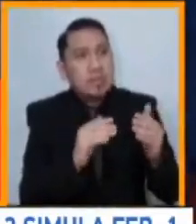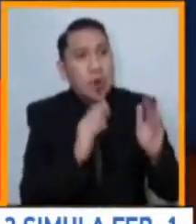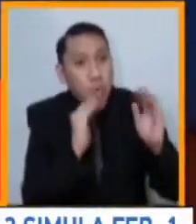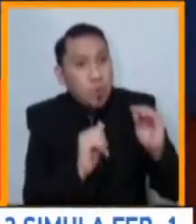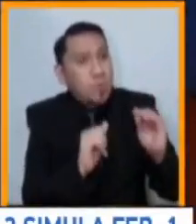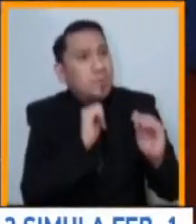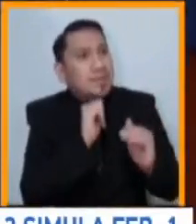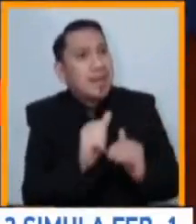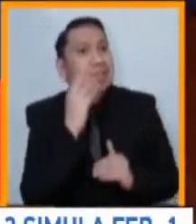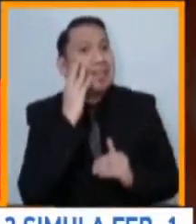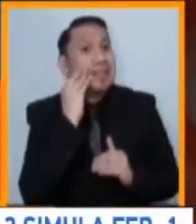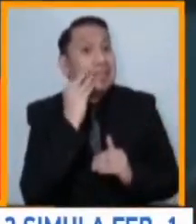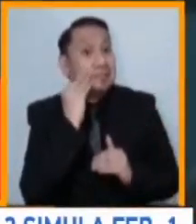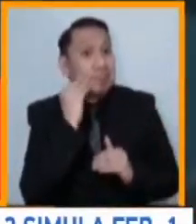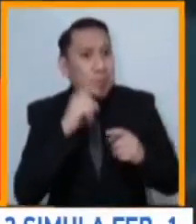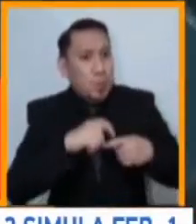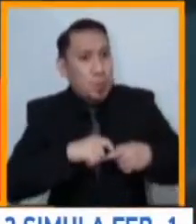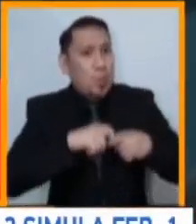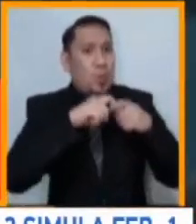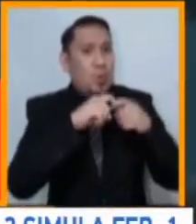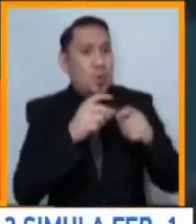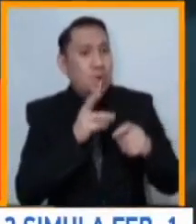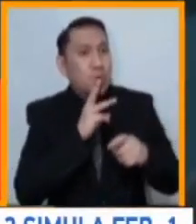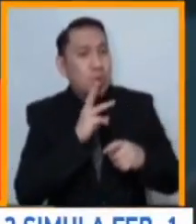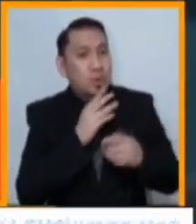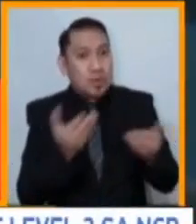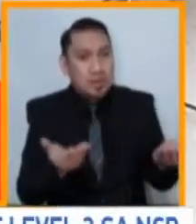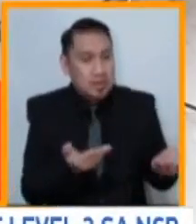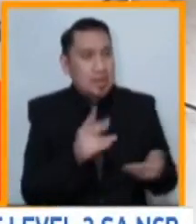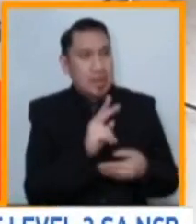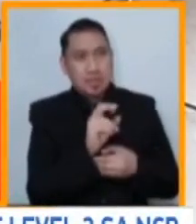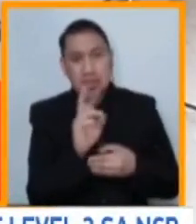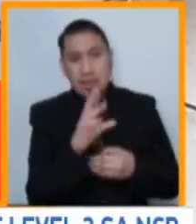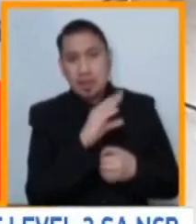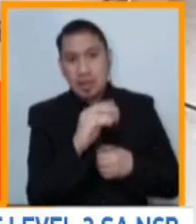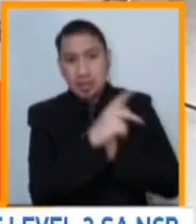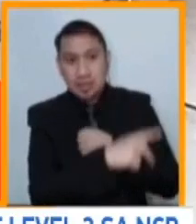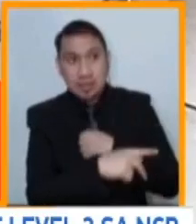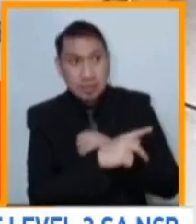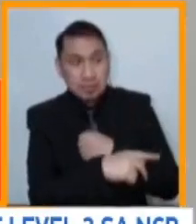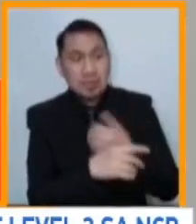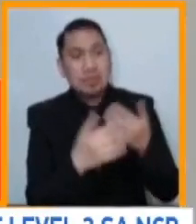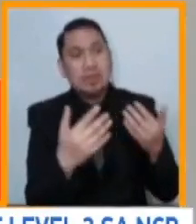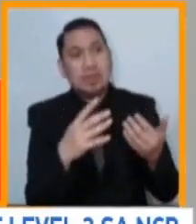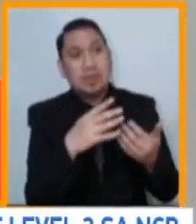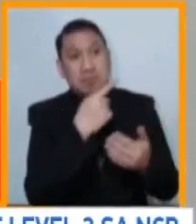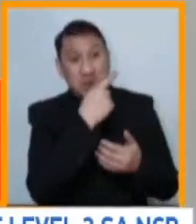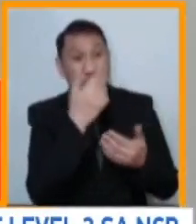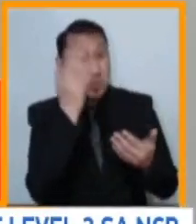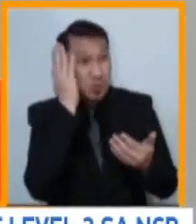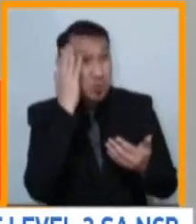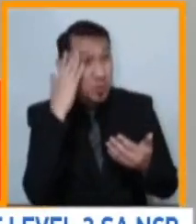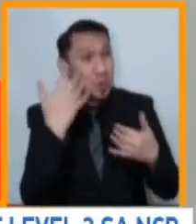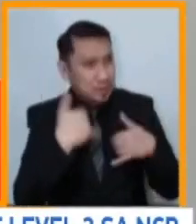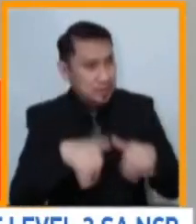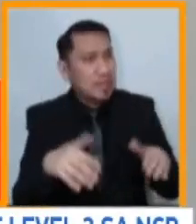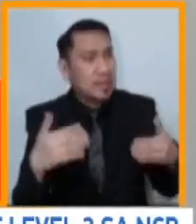Metro Manila at karating probinsya, considering nasa panahon pa rin na tayo ng pandemya, na makaranas ng